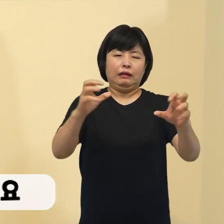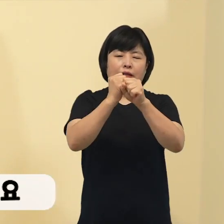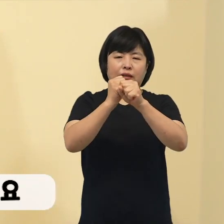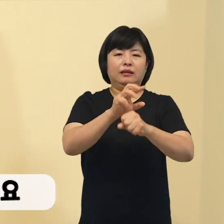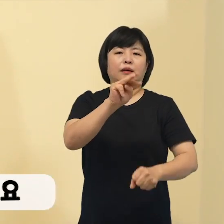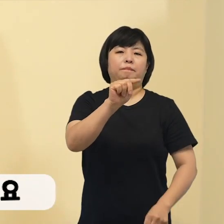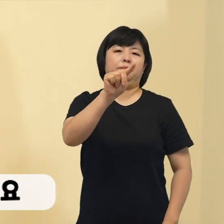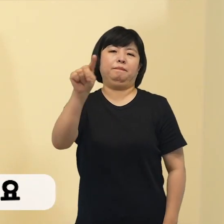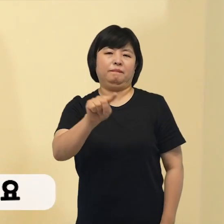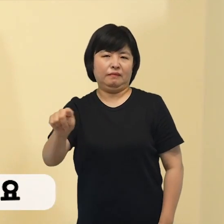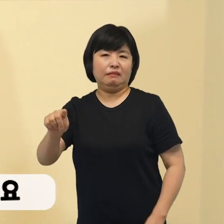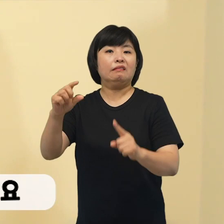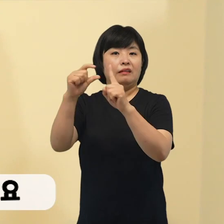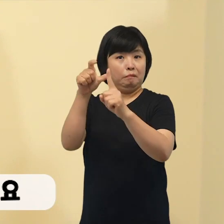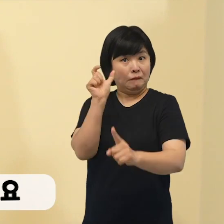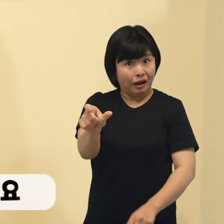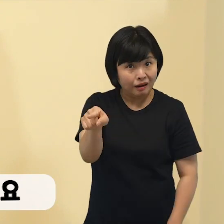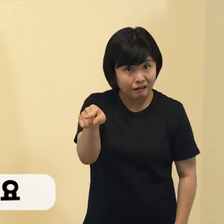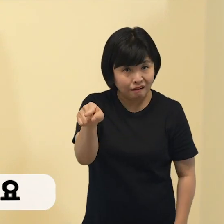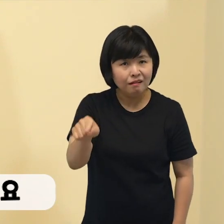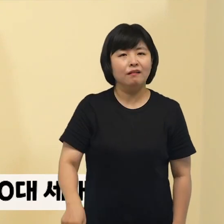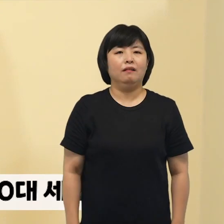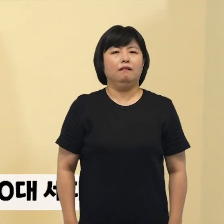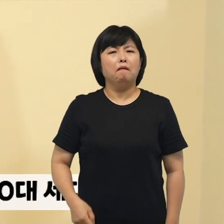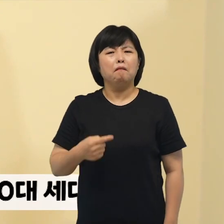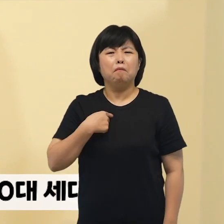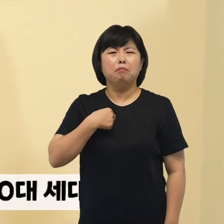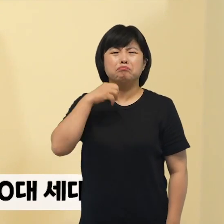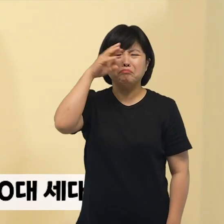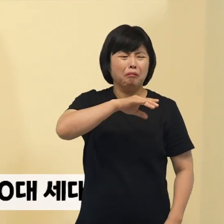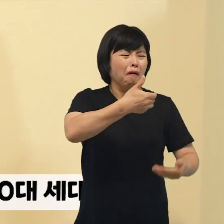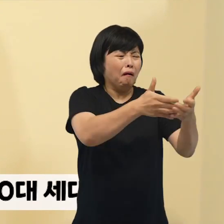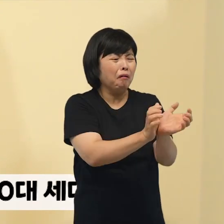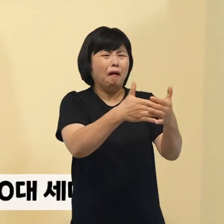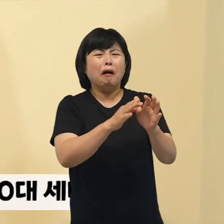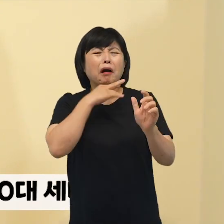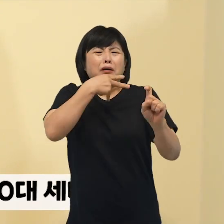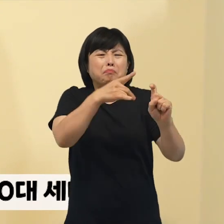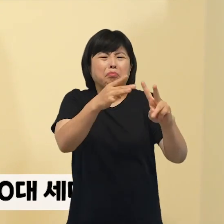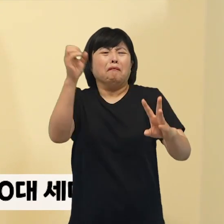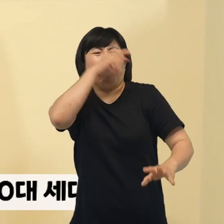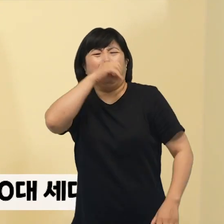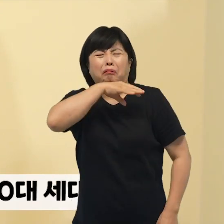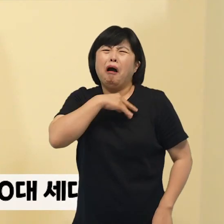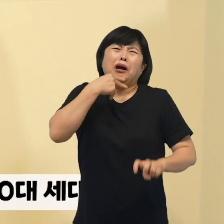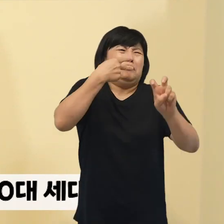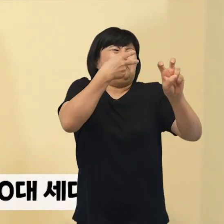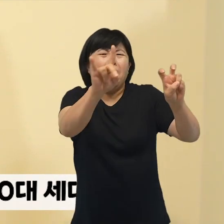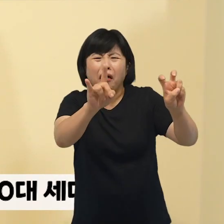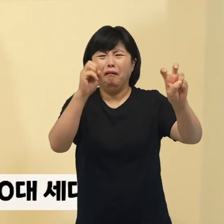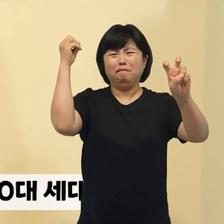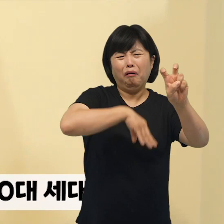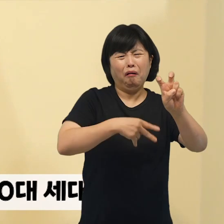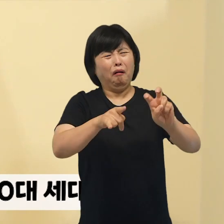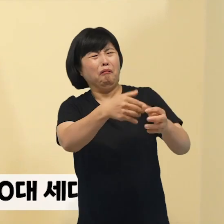그 통으로 일컫는 단어라고 하더라고요. 저도 그냥 제 세대만 말하는 건 줄 알았어요. 사실 20대